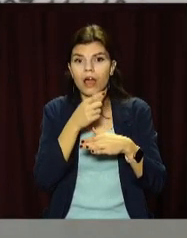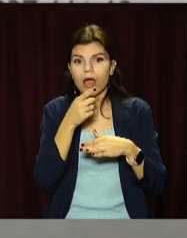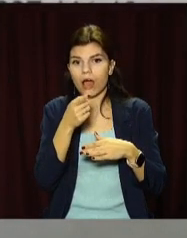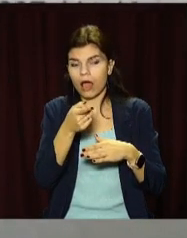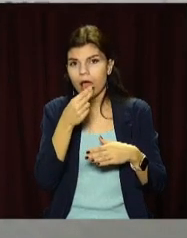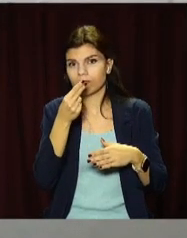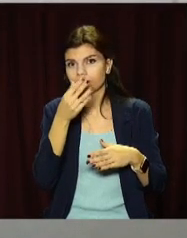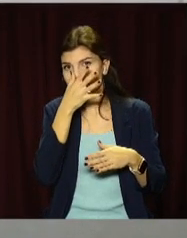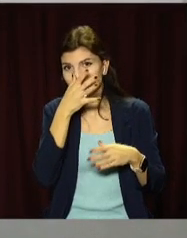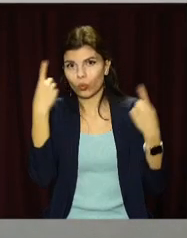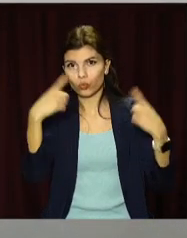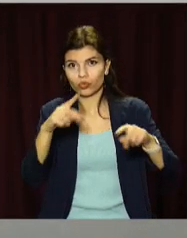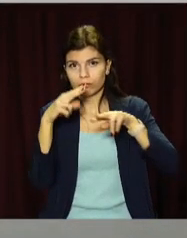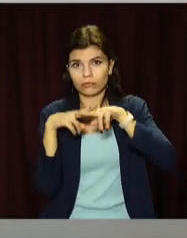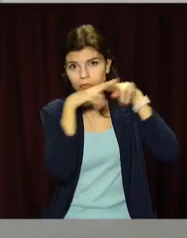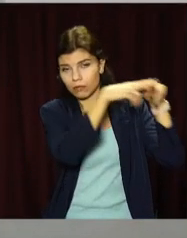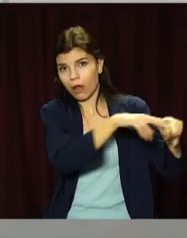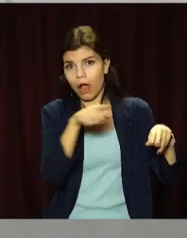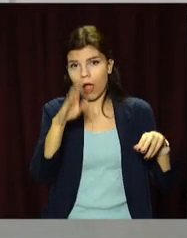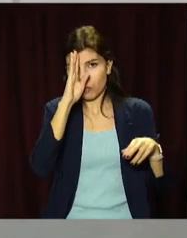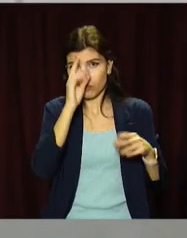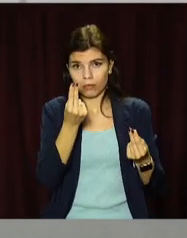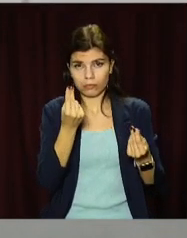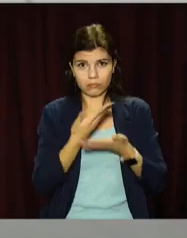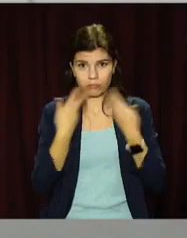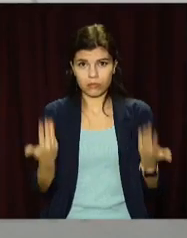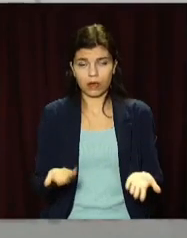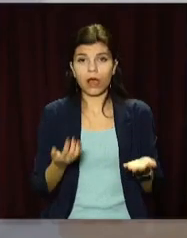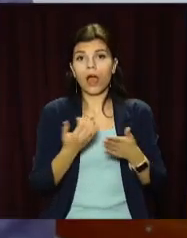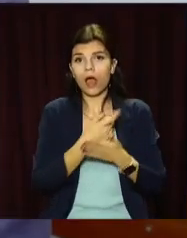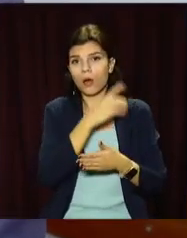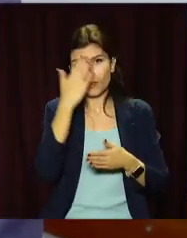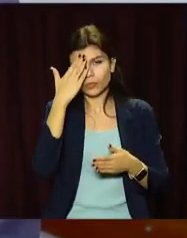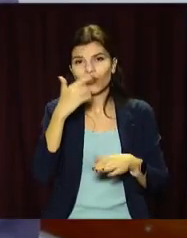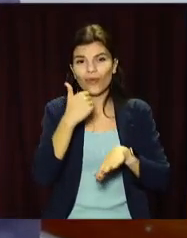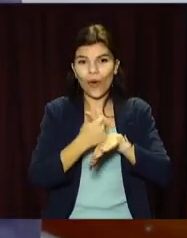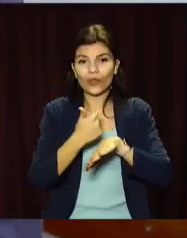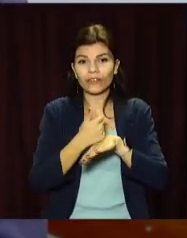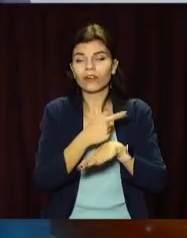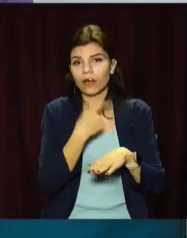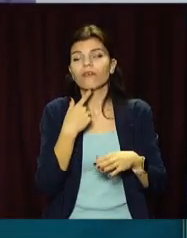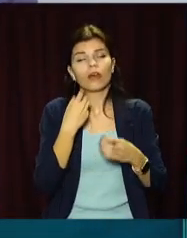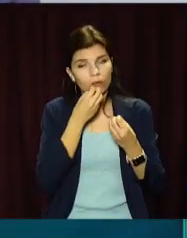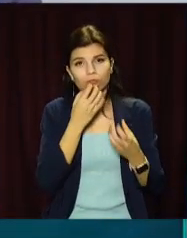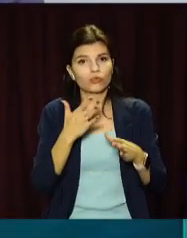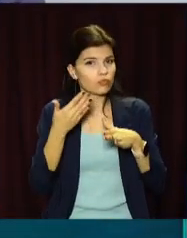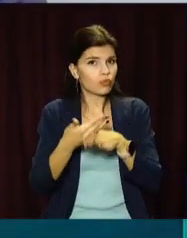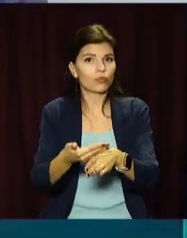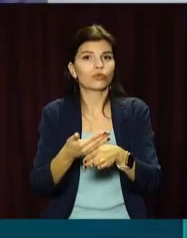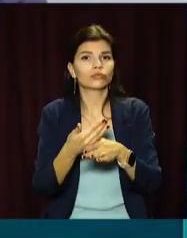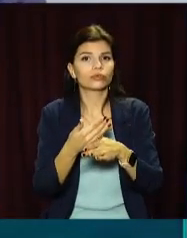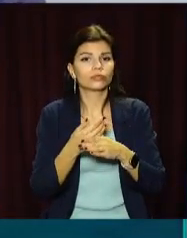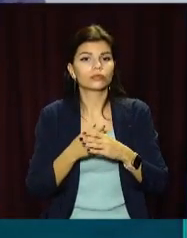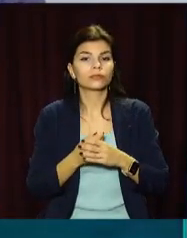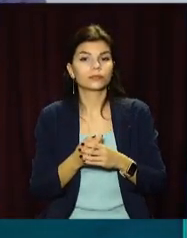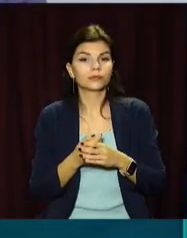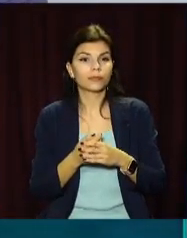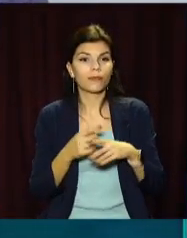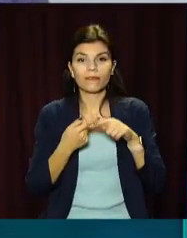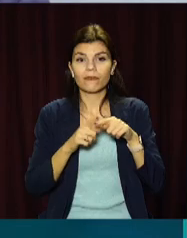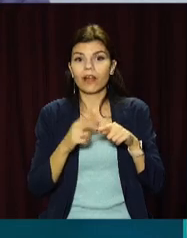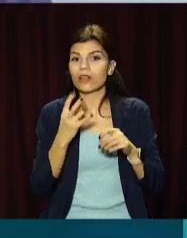на чужий рахунок. Міський голова пообіцяв – візьме розслідування під свій контроль. Ця ситуація набирає резонанс не тільки в